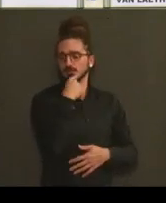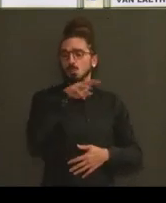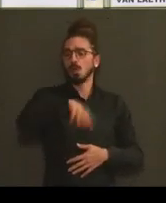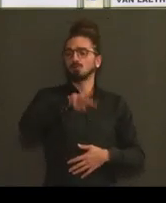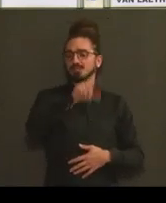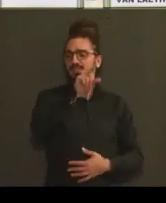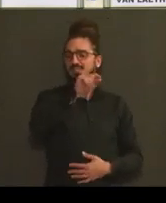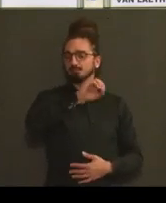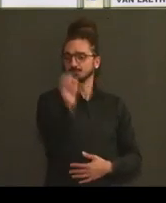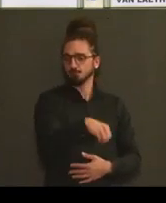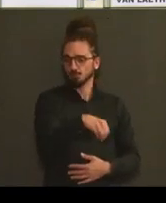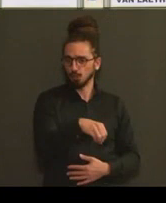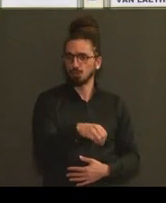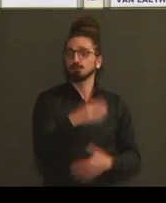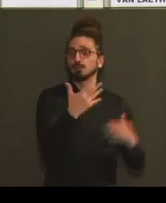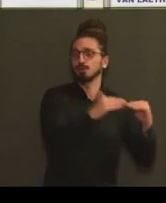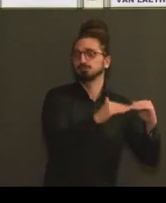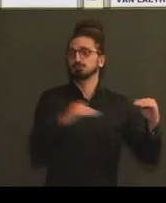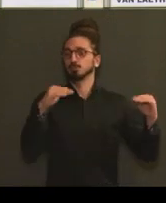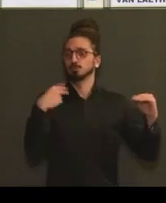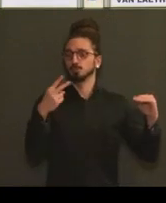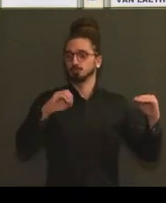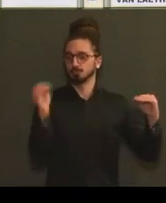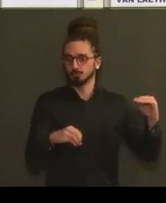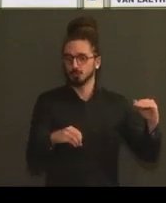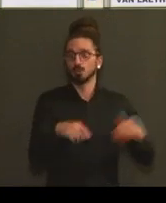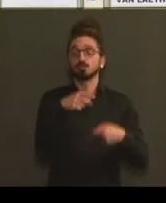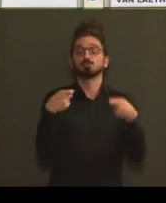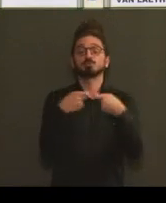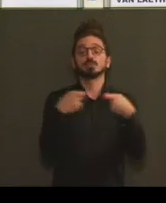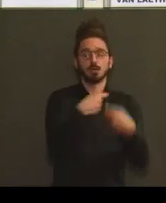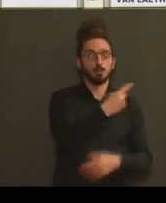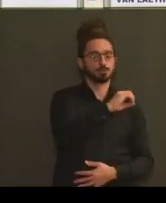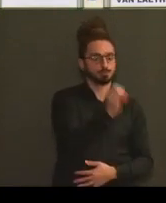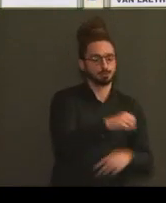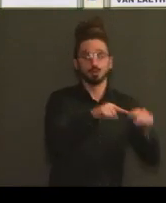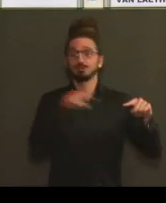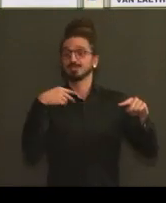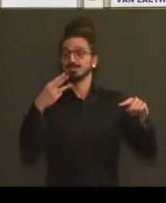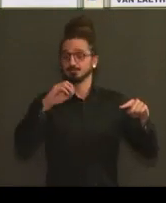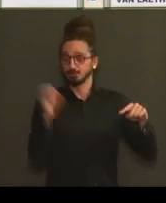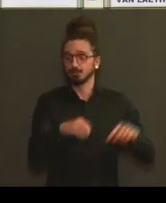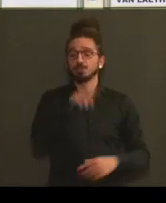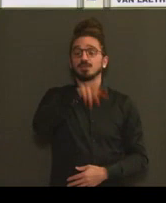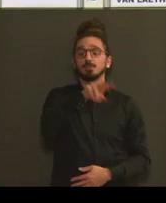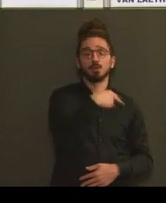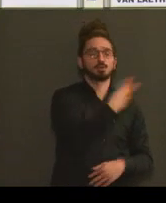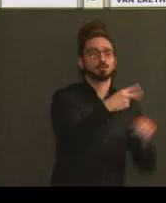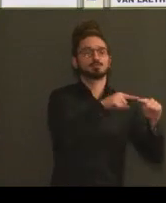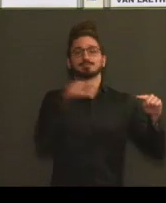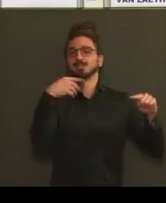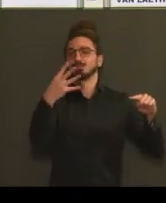de 14% à 12% en Flandre. Si on s'intéresse aux grands foyers, ceux de plus de 10